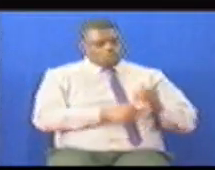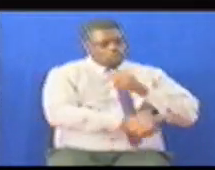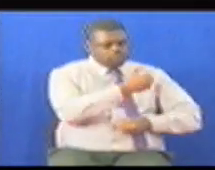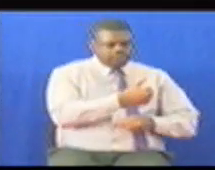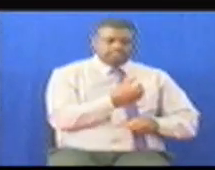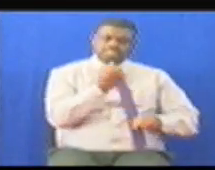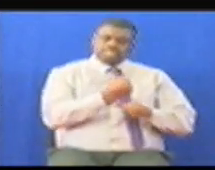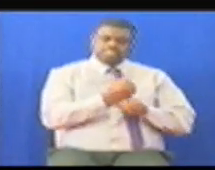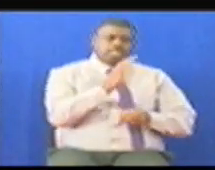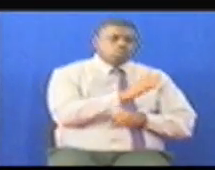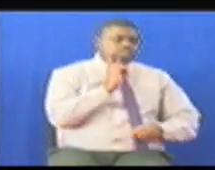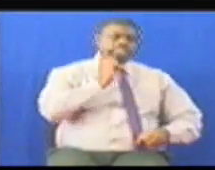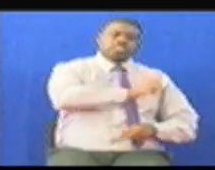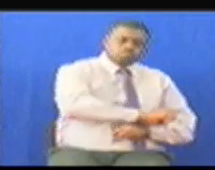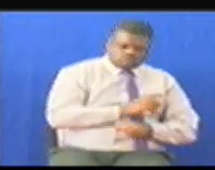siku, sasa hivi